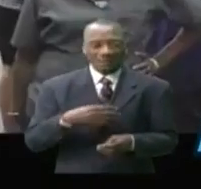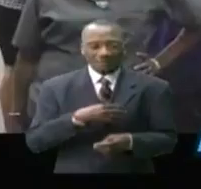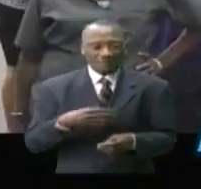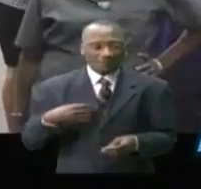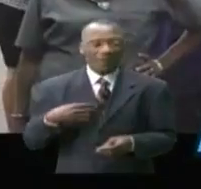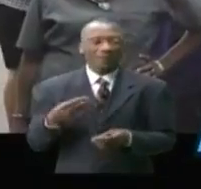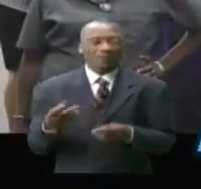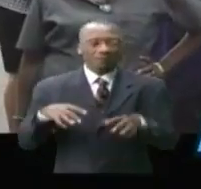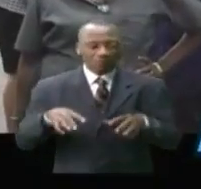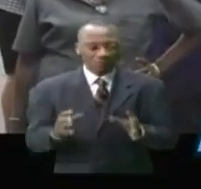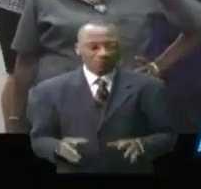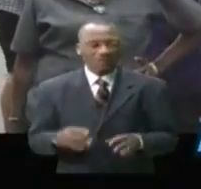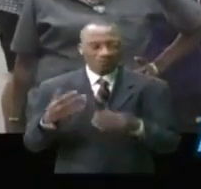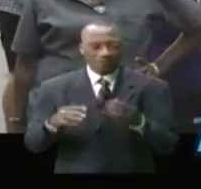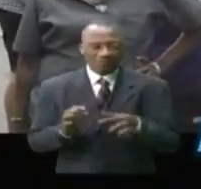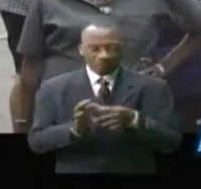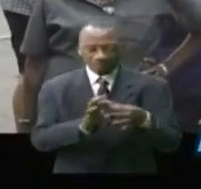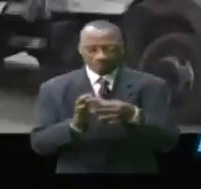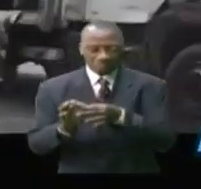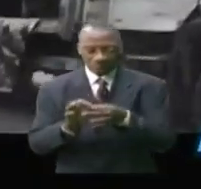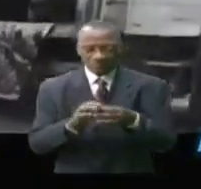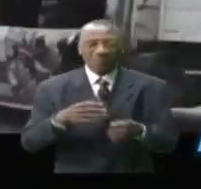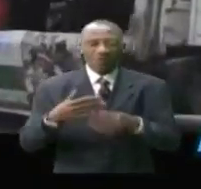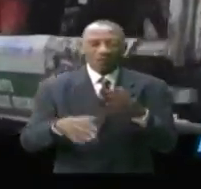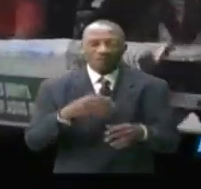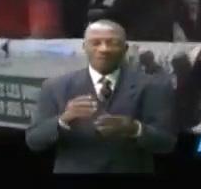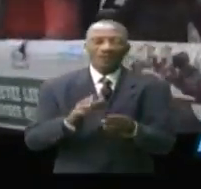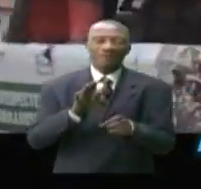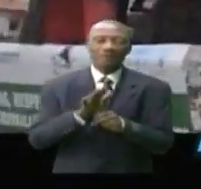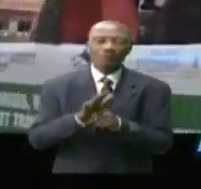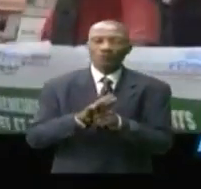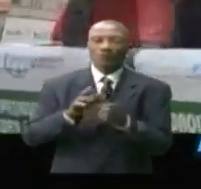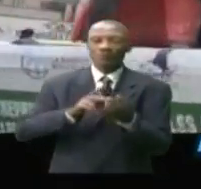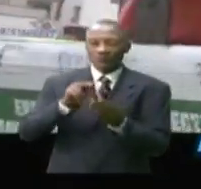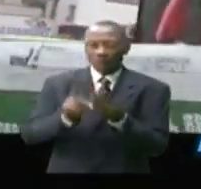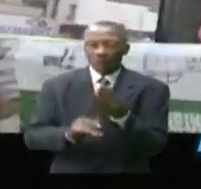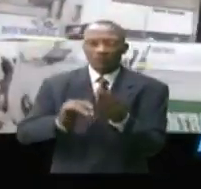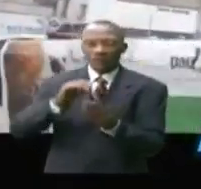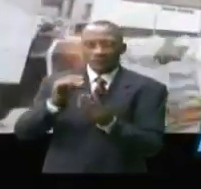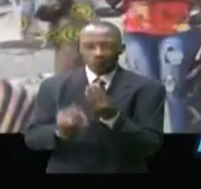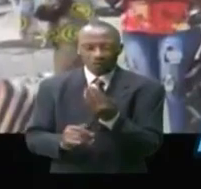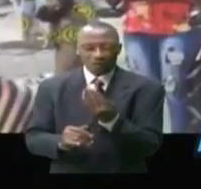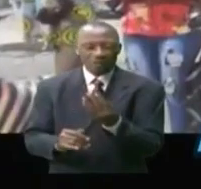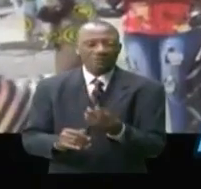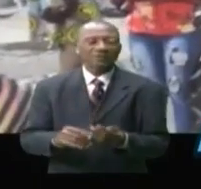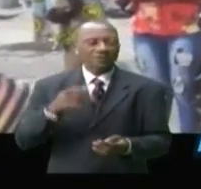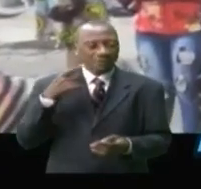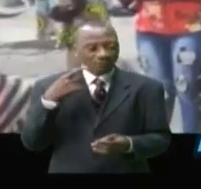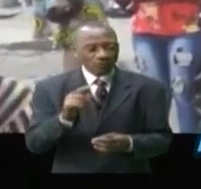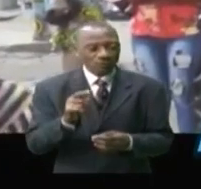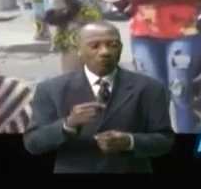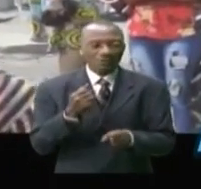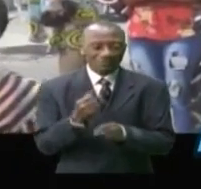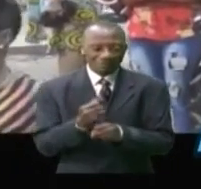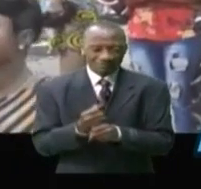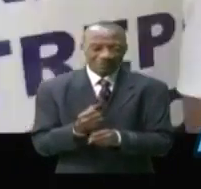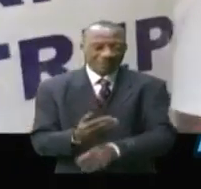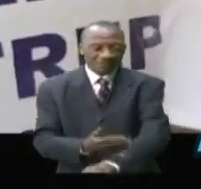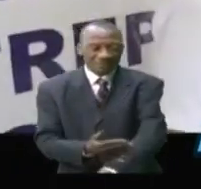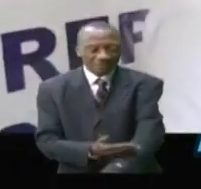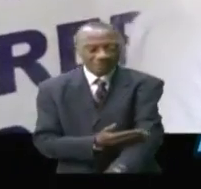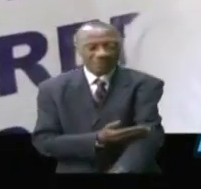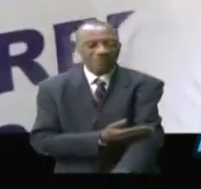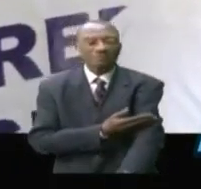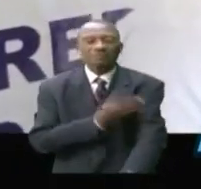Femmes, dans le cadre du projet de réforme et dissémination des textes de loi favorables à l'entrepreneuriat féminin. À travers cette